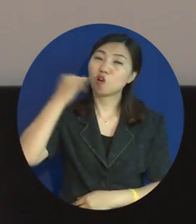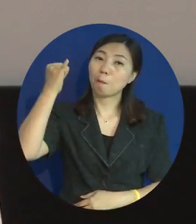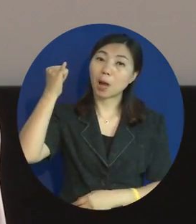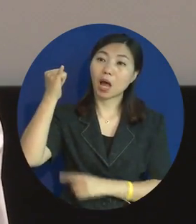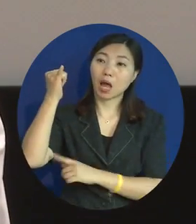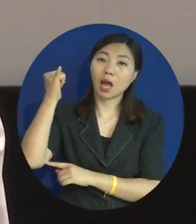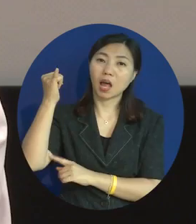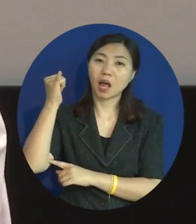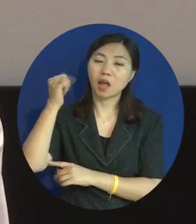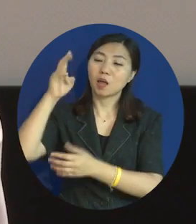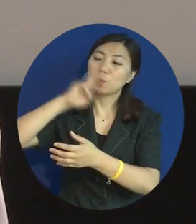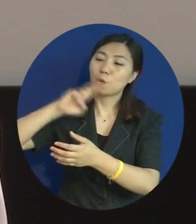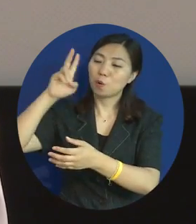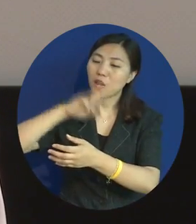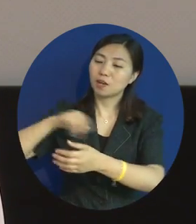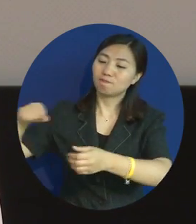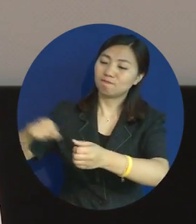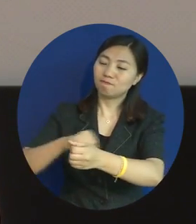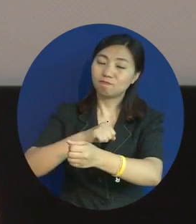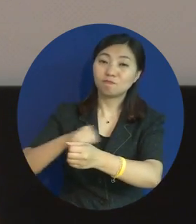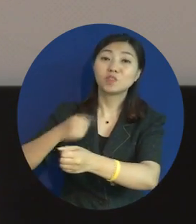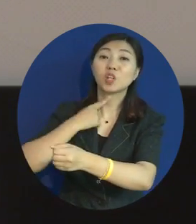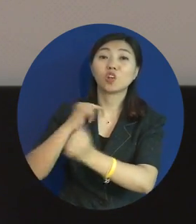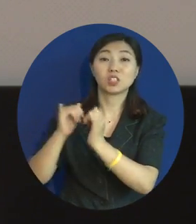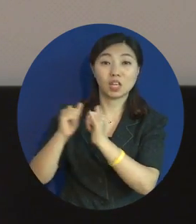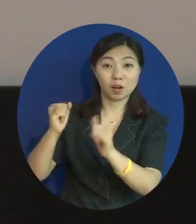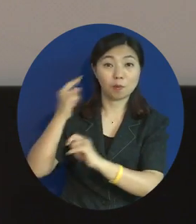뭐 음악가였다.